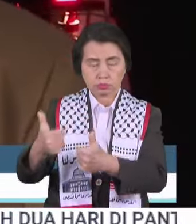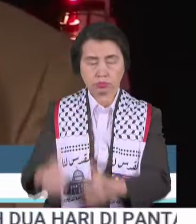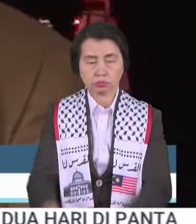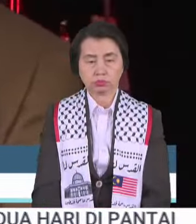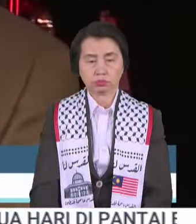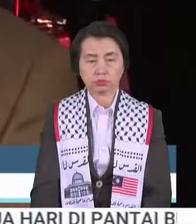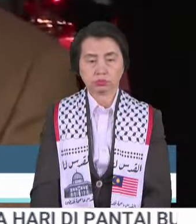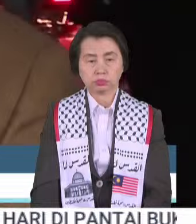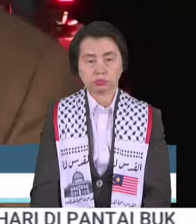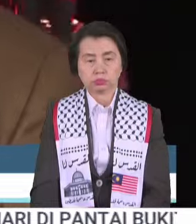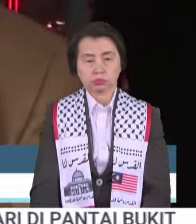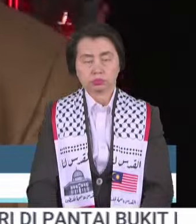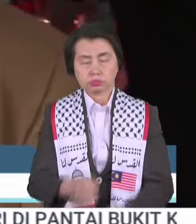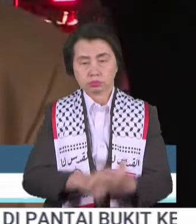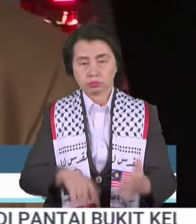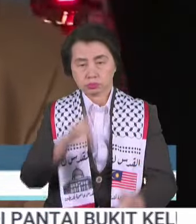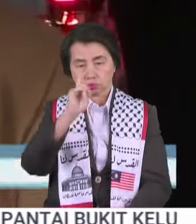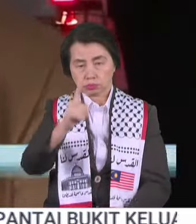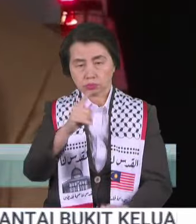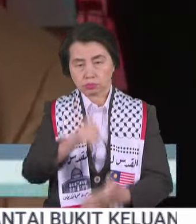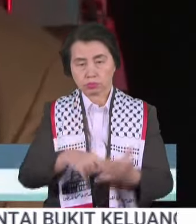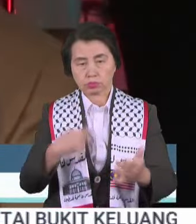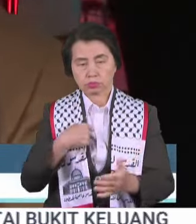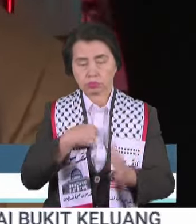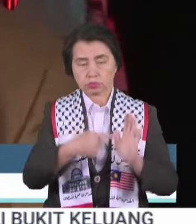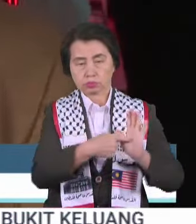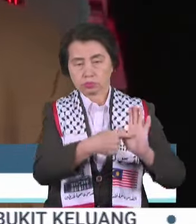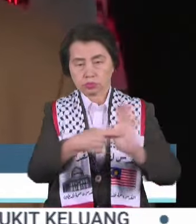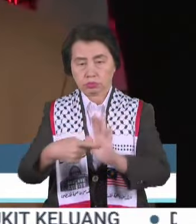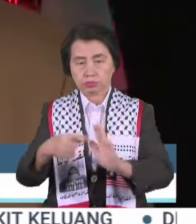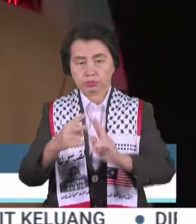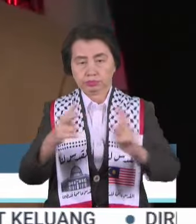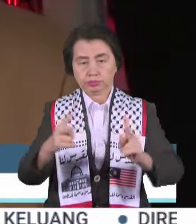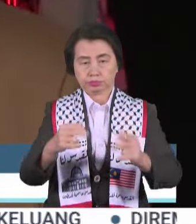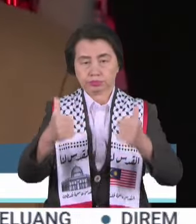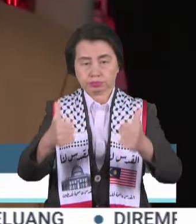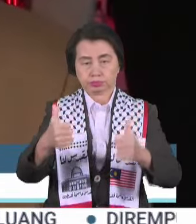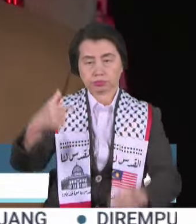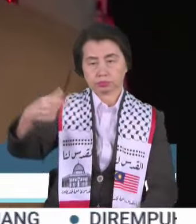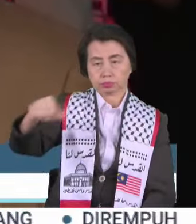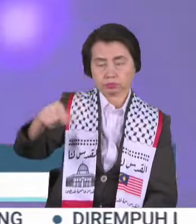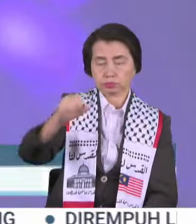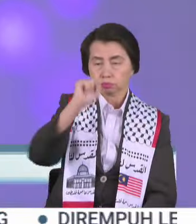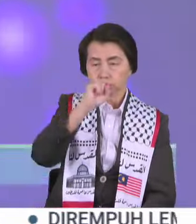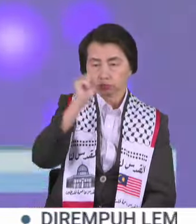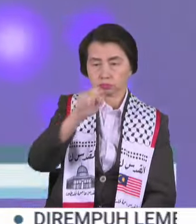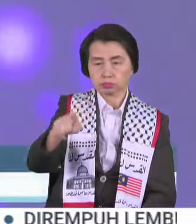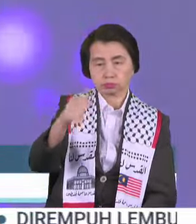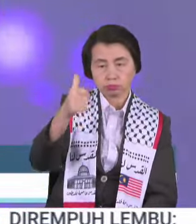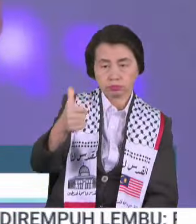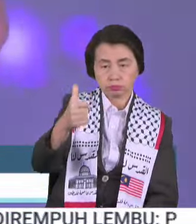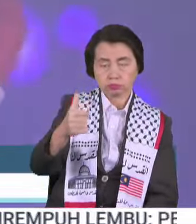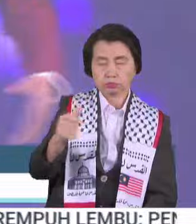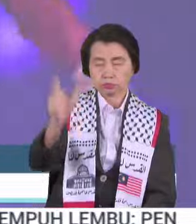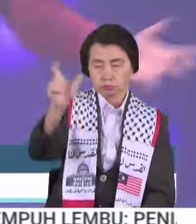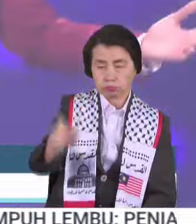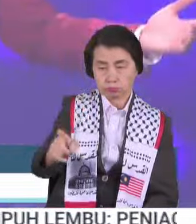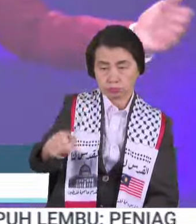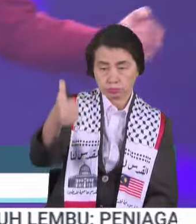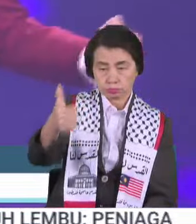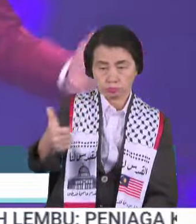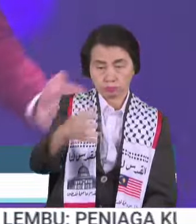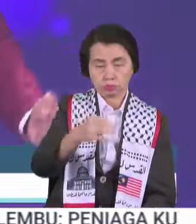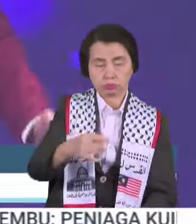pasti, apa yang kita tunjukkan pada malam ini adalah satu yang sangat hebat, kualiti nyanyian yang bagus, tetamu yang bagus dan